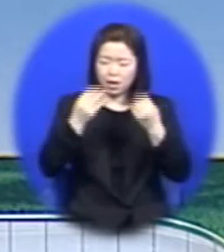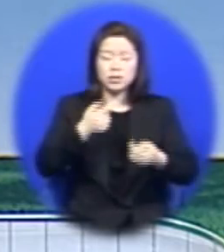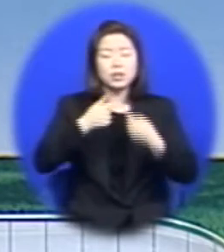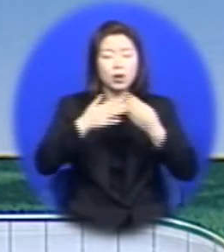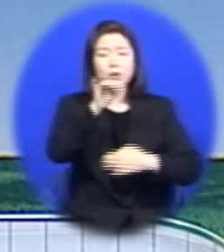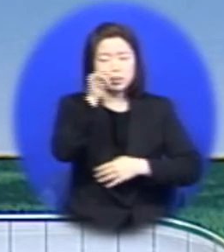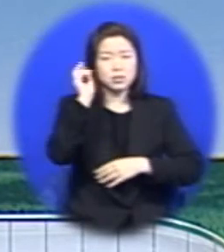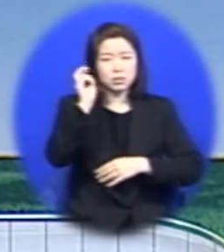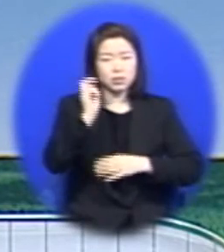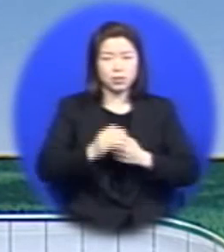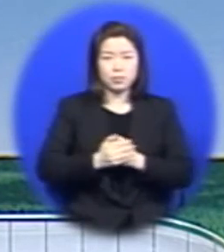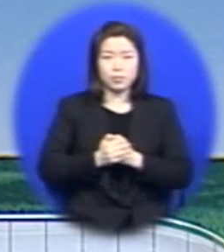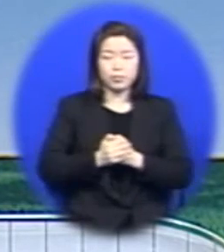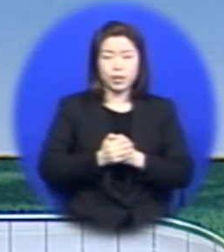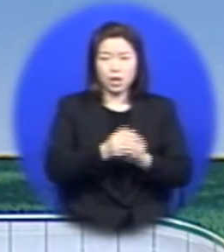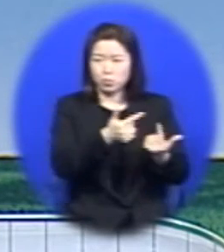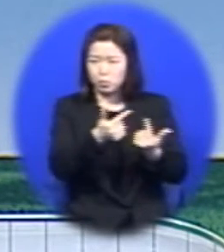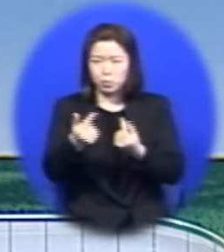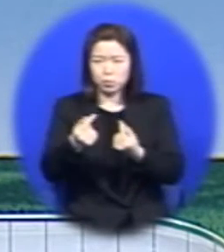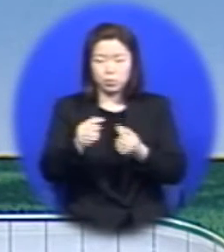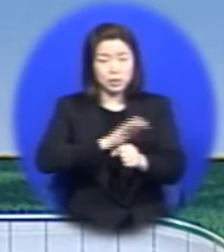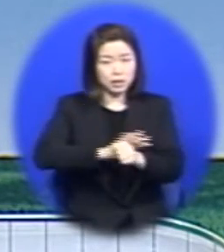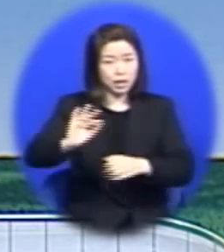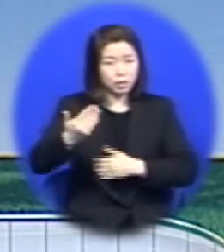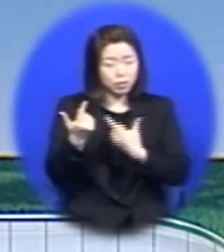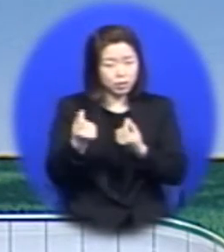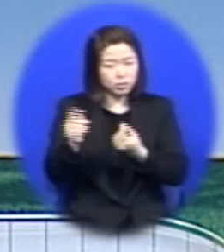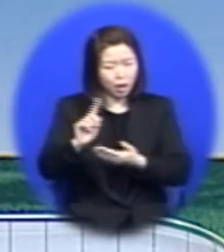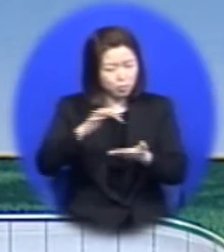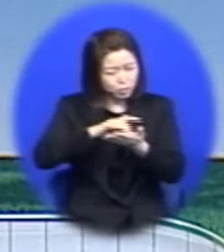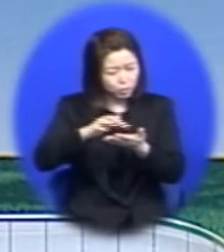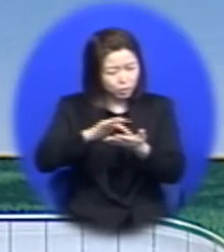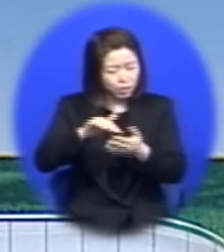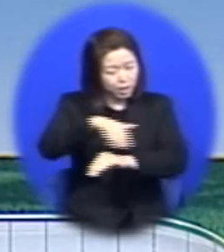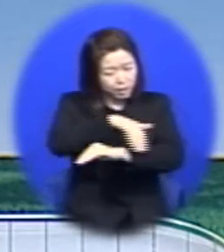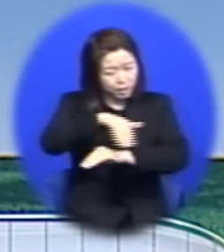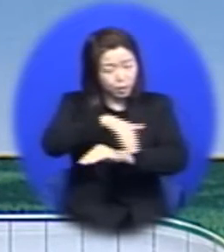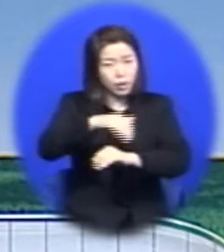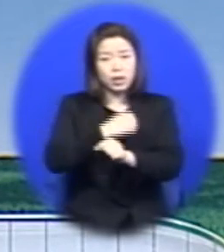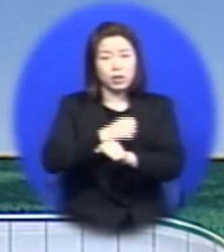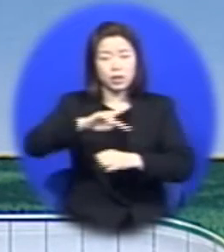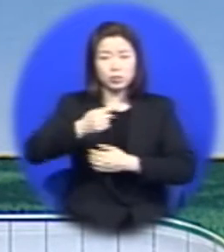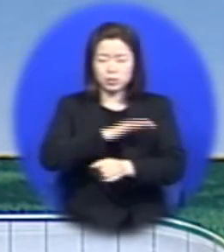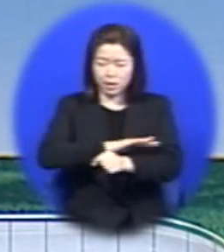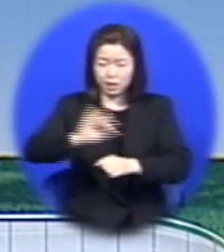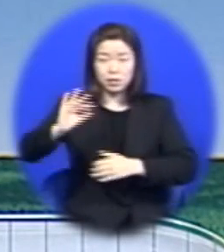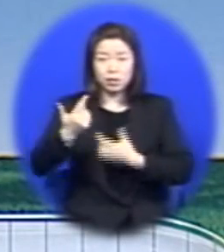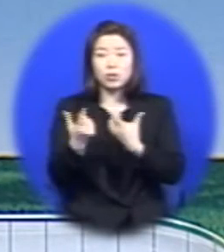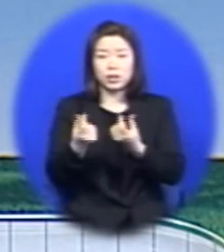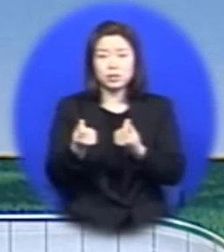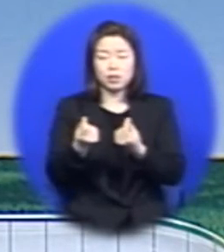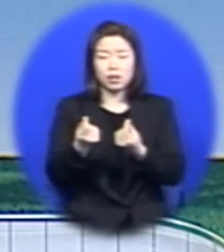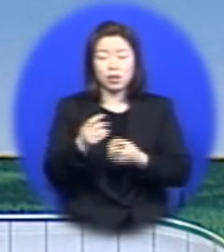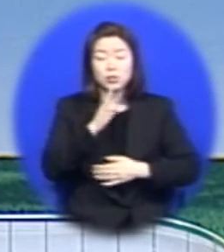겁니다. 다 잘 될 것 같은데 아무리 계산해도 아무리 계획을 짜보아도 잘 될 것 같은데